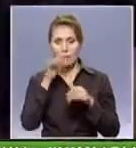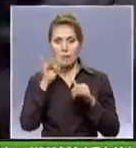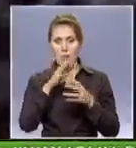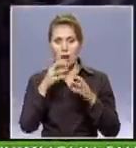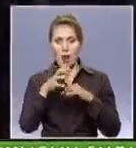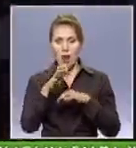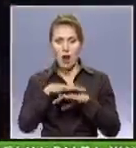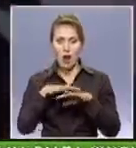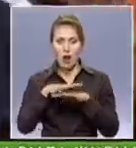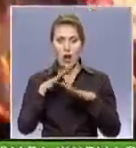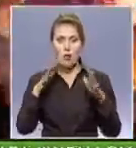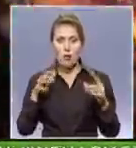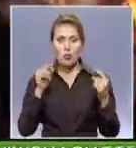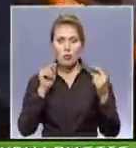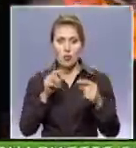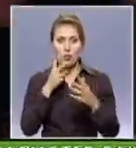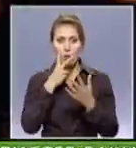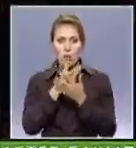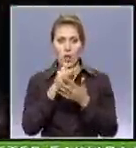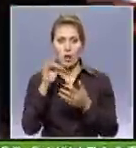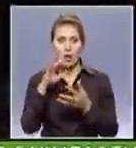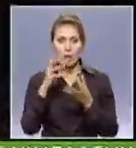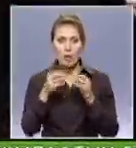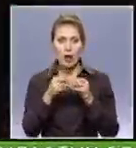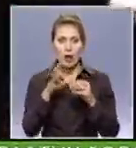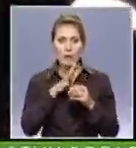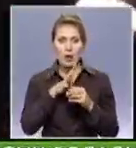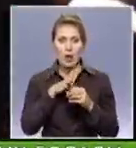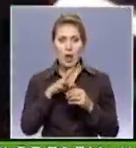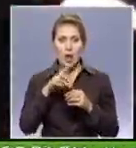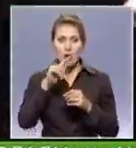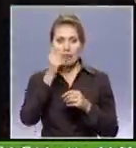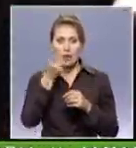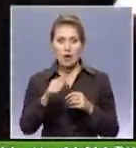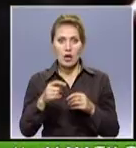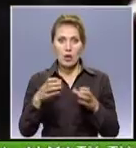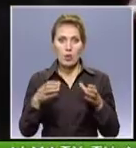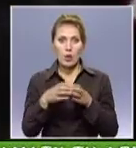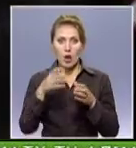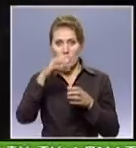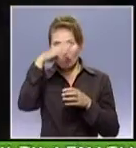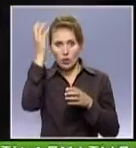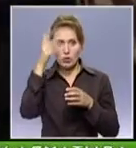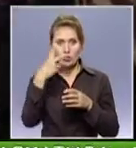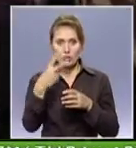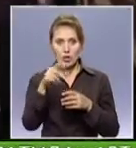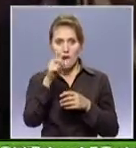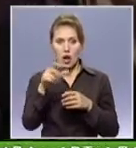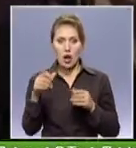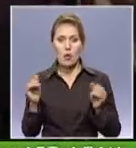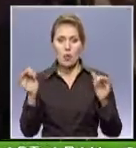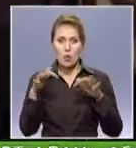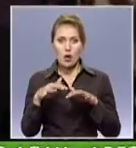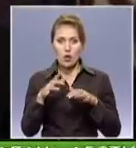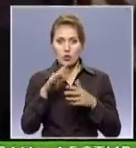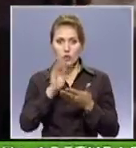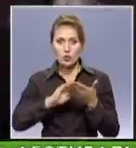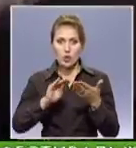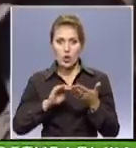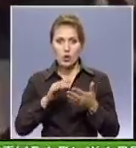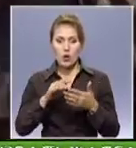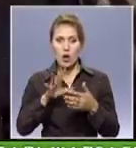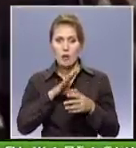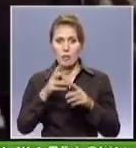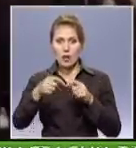халық арасында үлкен наразылық тудырған еді. Тіптен ардагерлер кеңесі мен Ауған соғысының 20 шақты ардагері журналды көпшілік